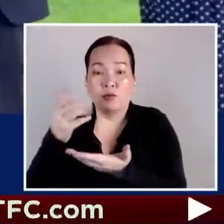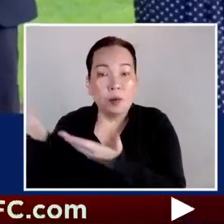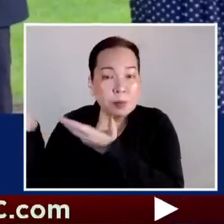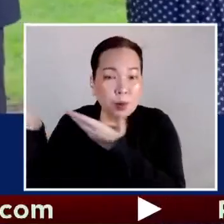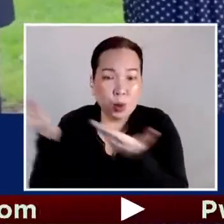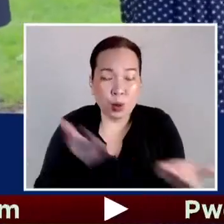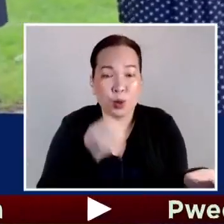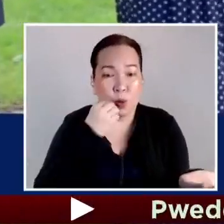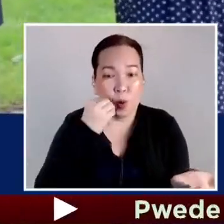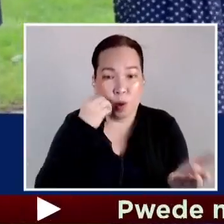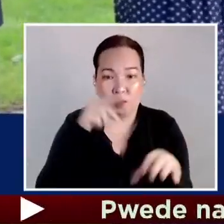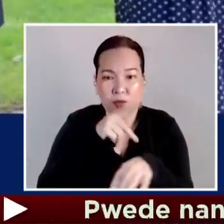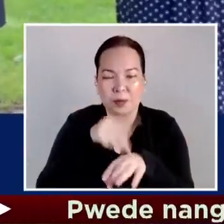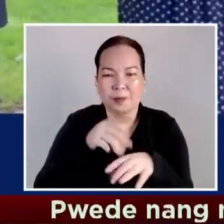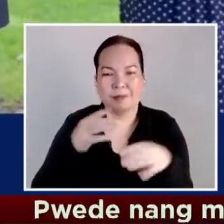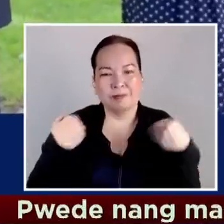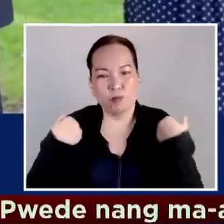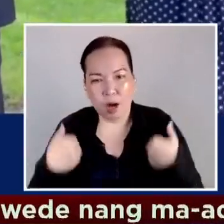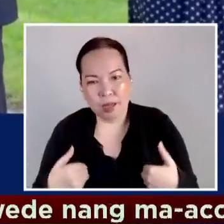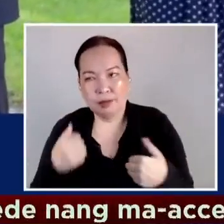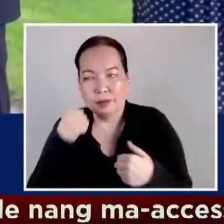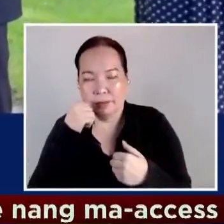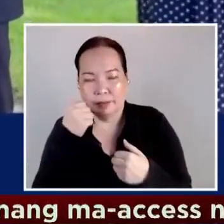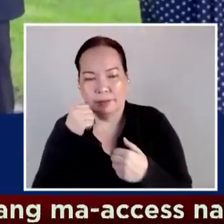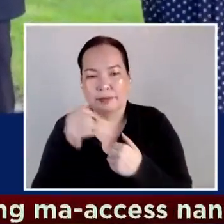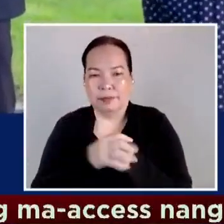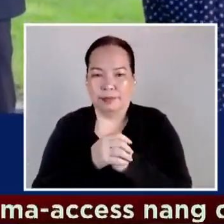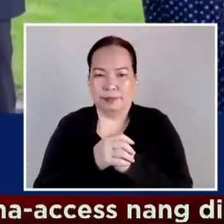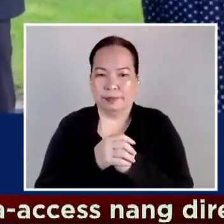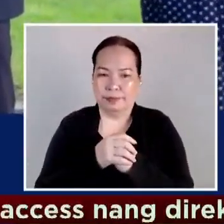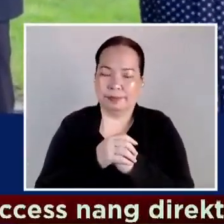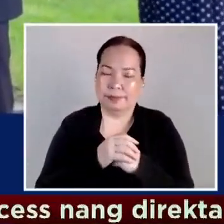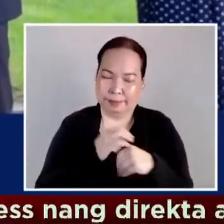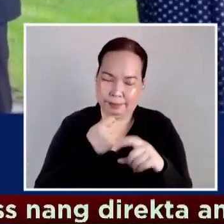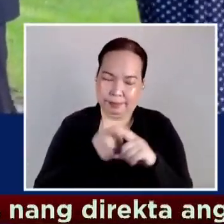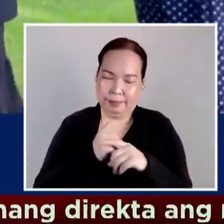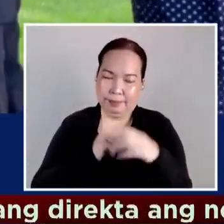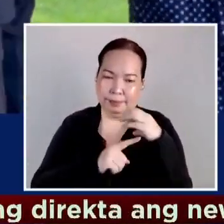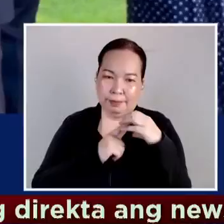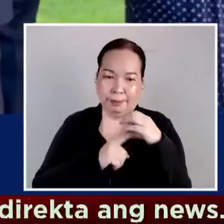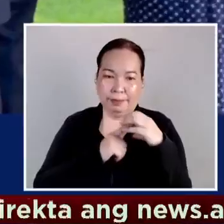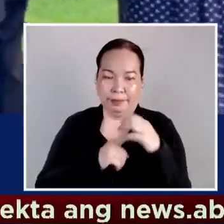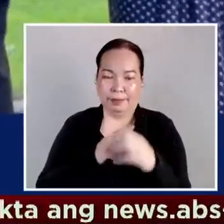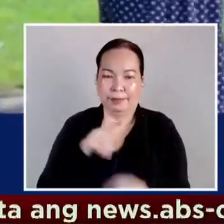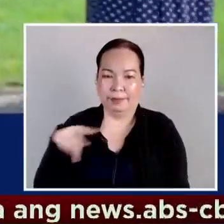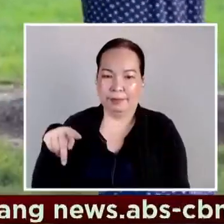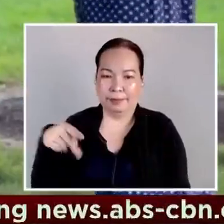mga susunod na araw. Don Tagala, ABS-CBN News, Philadelphia.